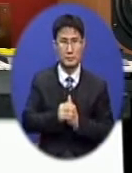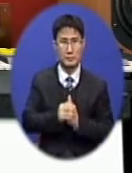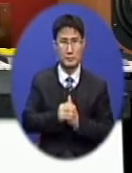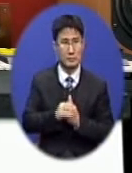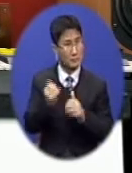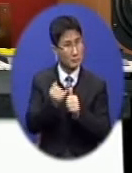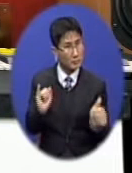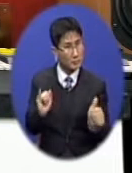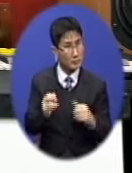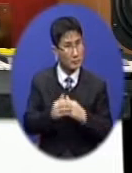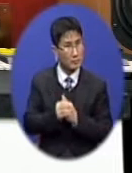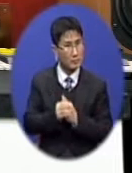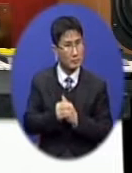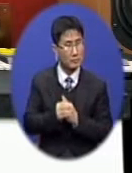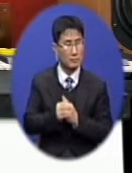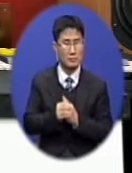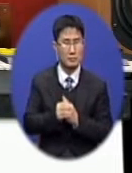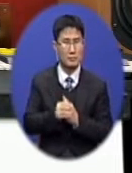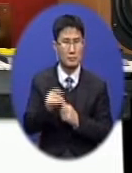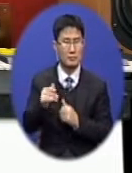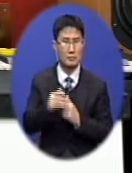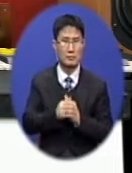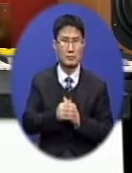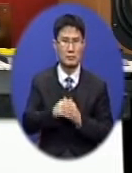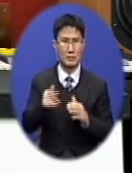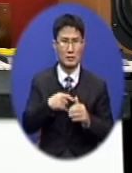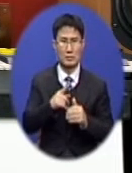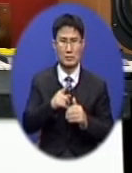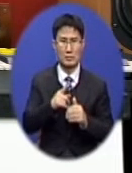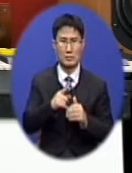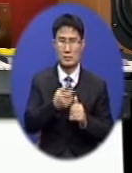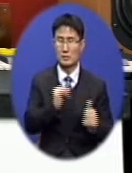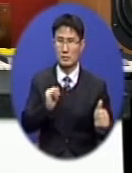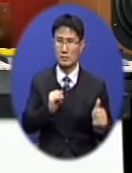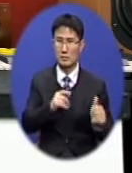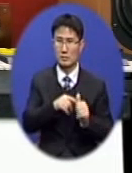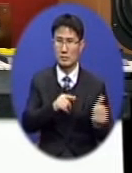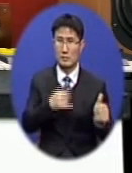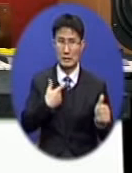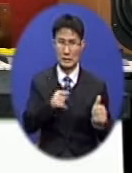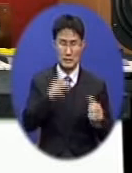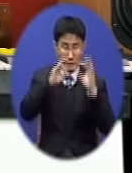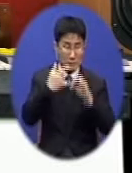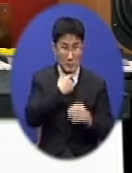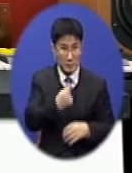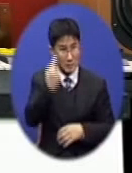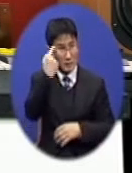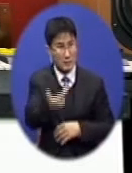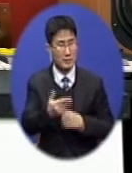살고 계시는 겁니까? 네. 그래서 내가 구멍을 그냥 나갔어요. 집을 나갔구나. 나가서 네, 그분을 다시 찾고 싶으신